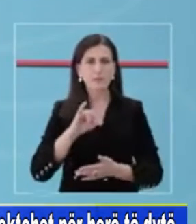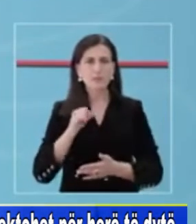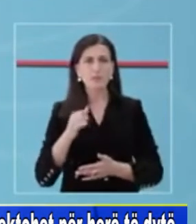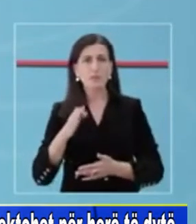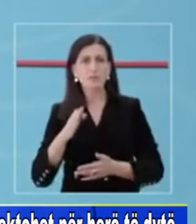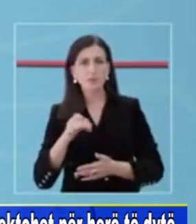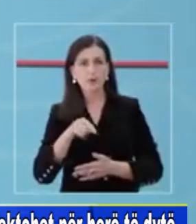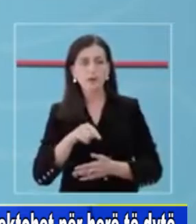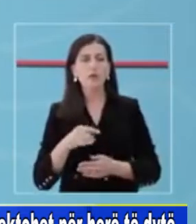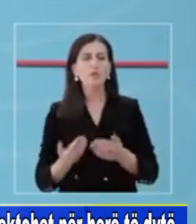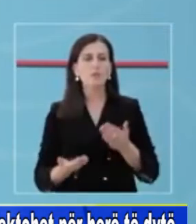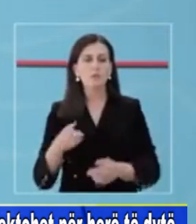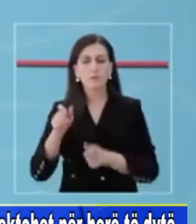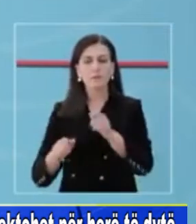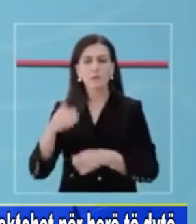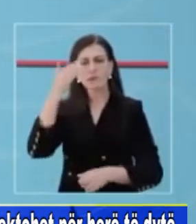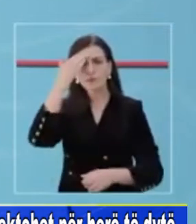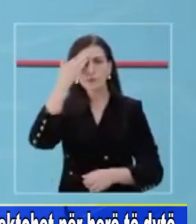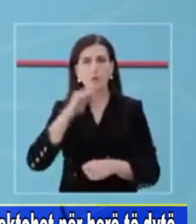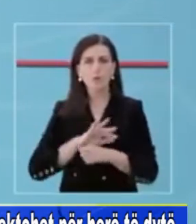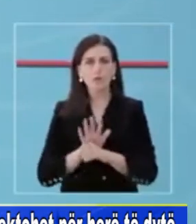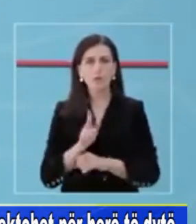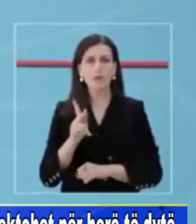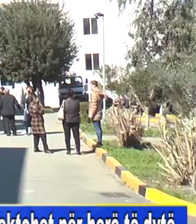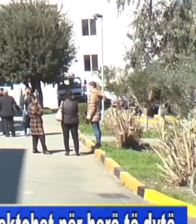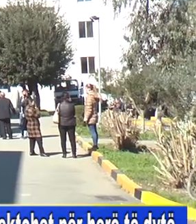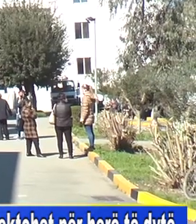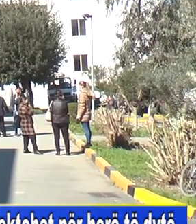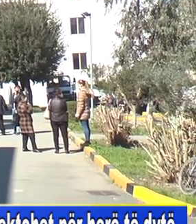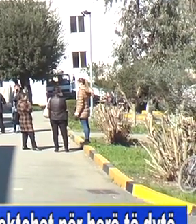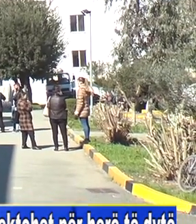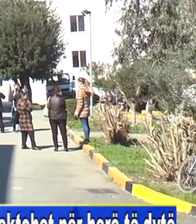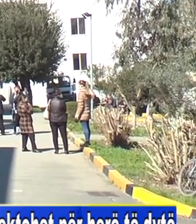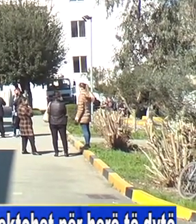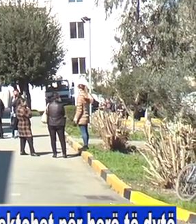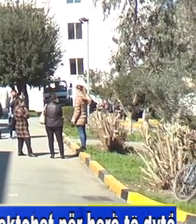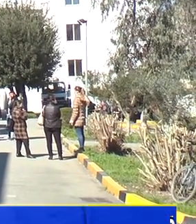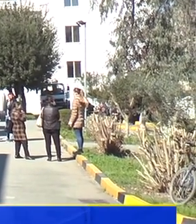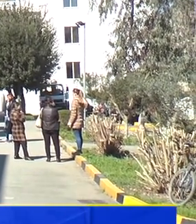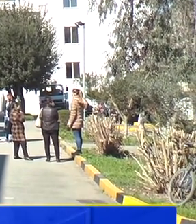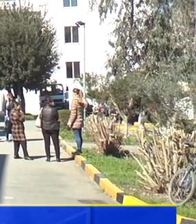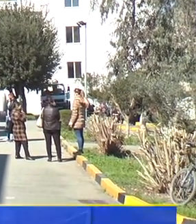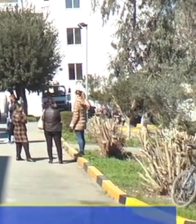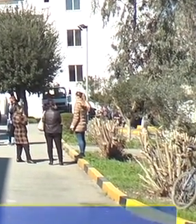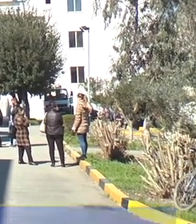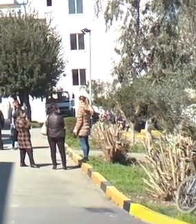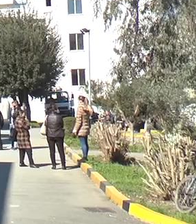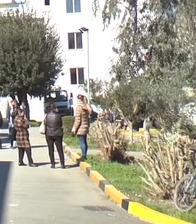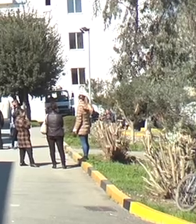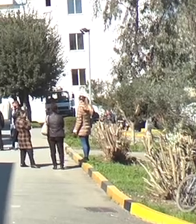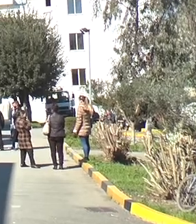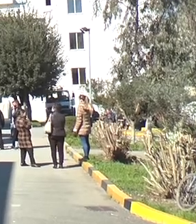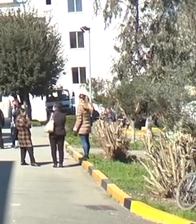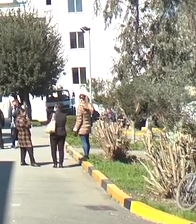të përditësuara nga Ministria e Shëndetësisë dhe Mbrojtjes Sociale, numri aktual I të infektuarve nga koronavirusin në Durrës është 10.